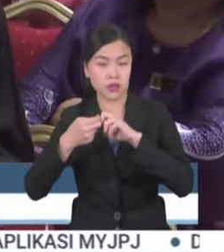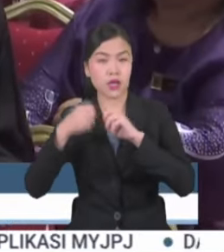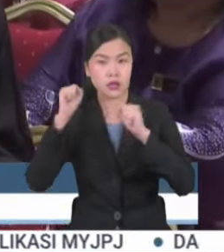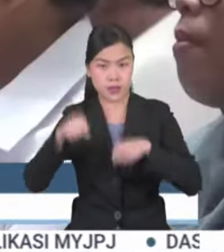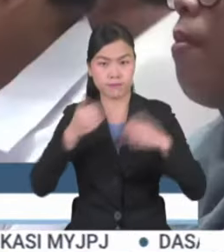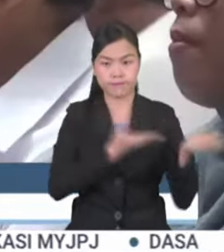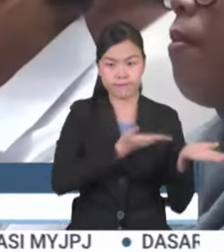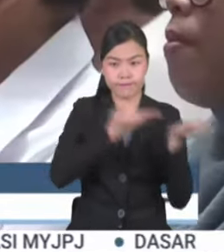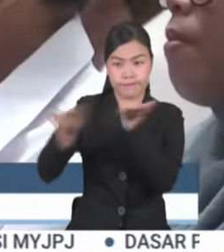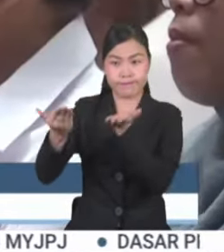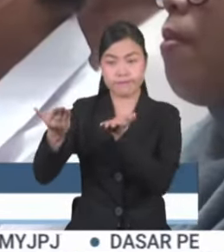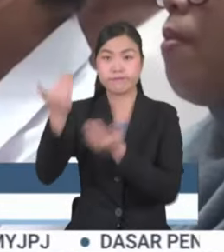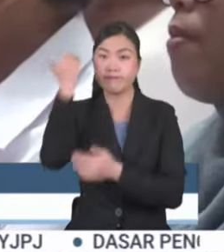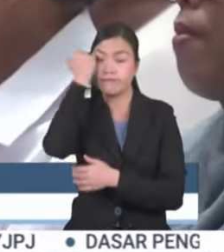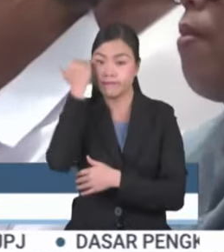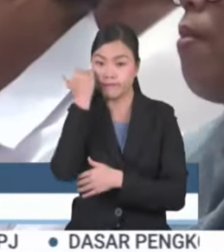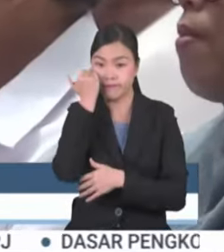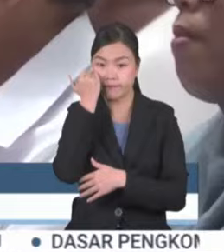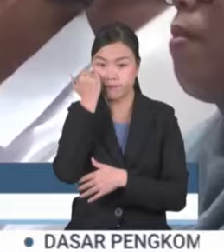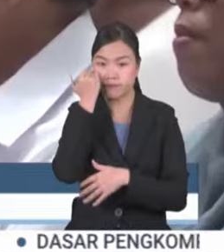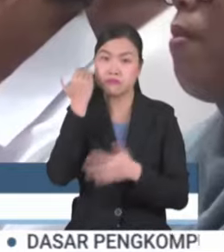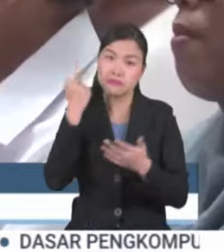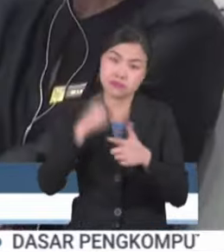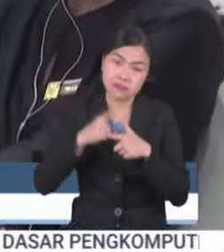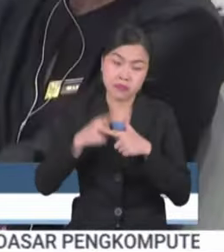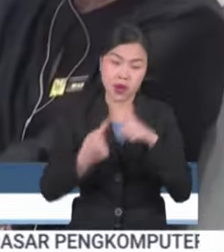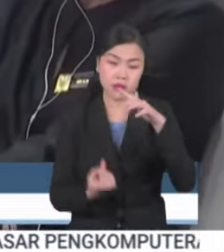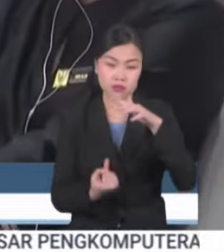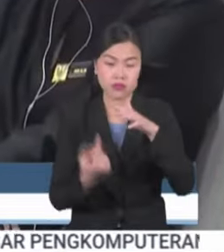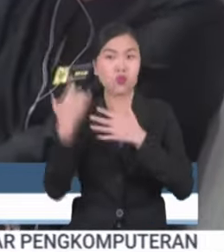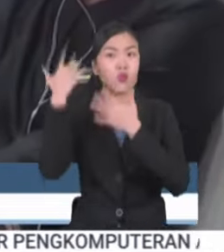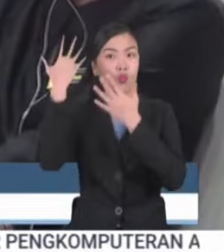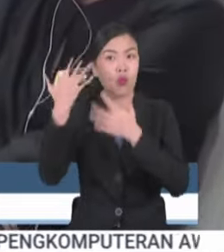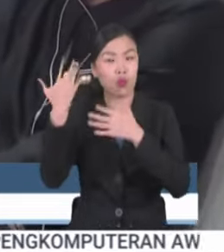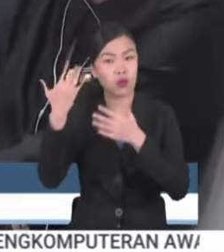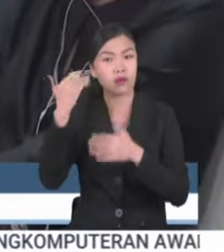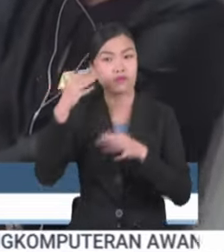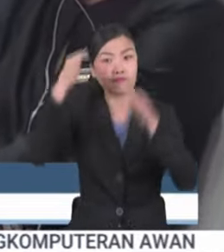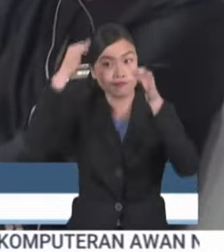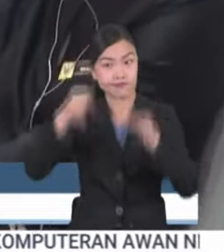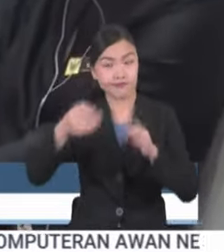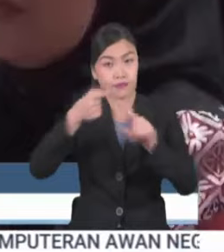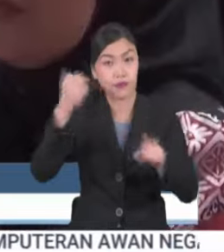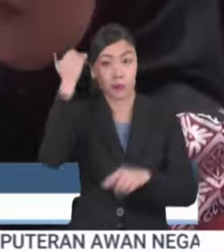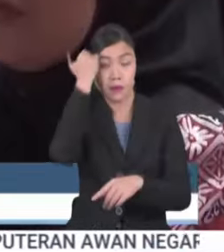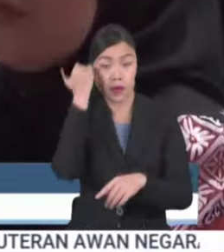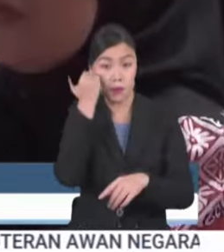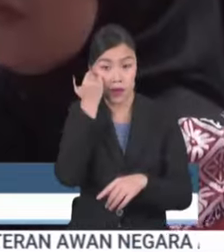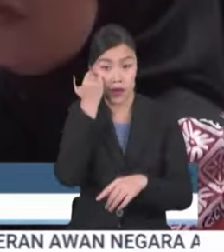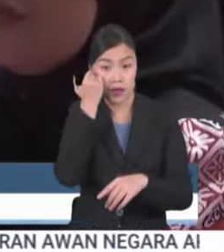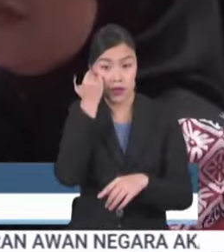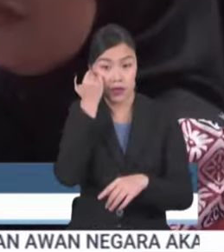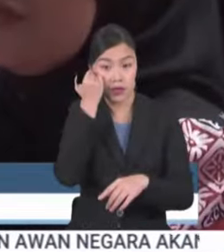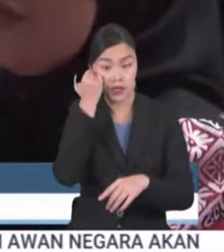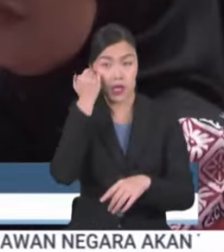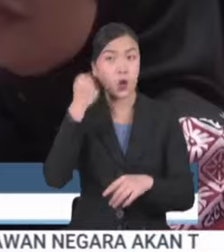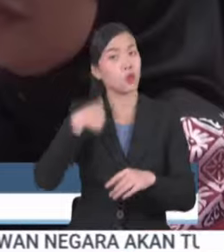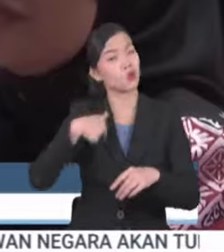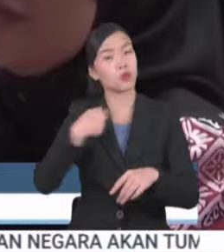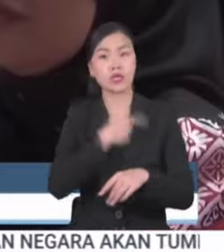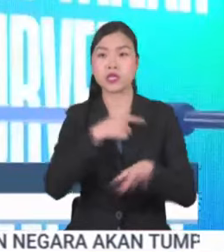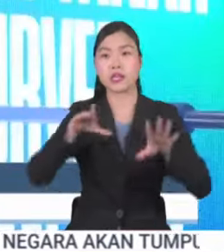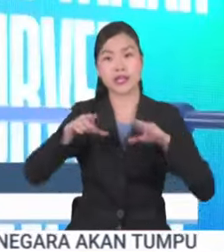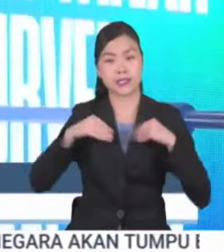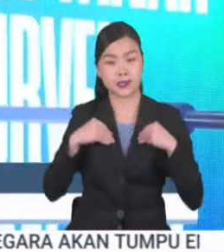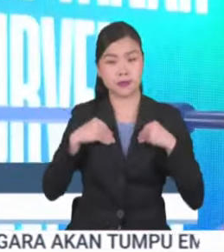ke mahkamah. Jadi tinggulah keputusan mahkamah. Atau juga keputusan mahkamah kita akan terima.